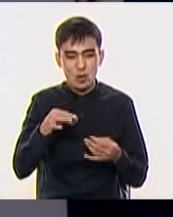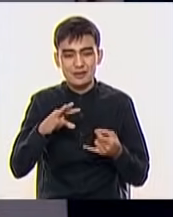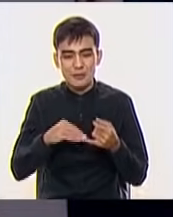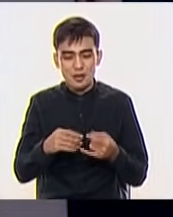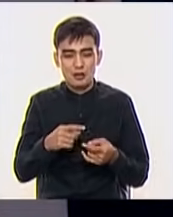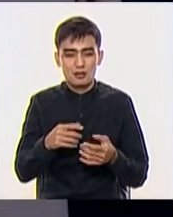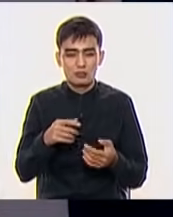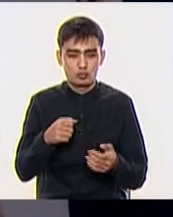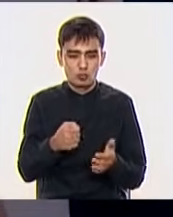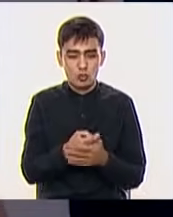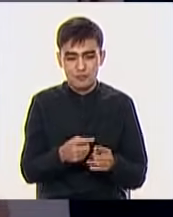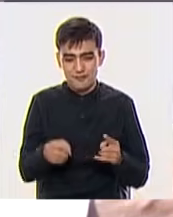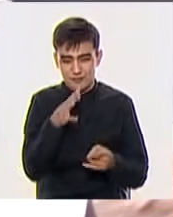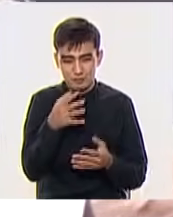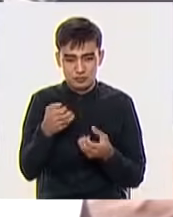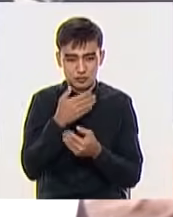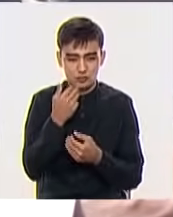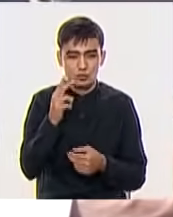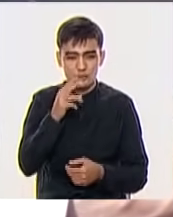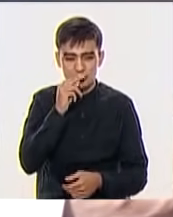не получили. Кто в этом виноват?